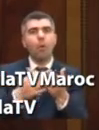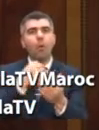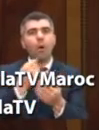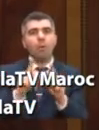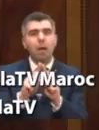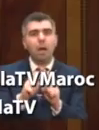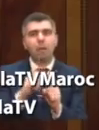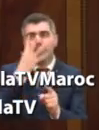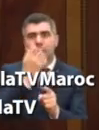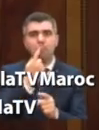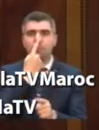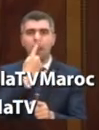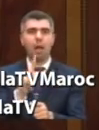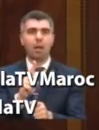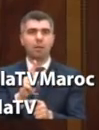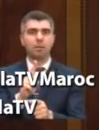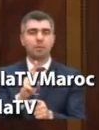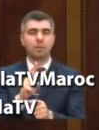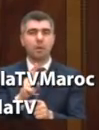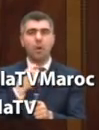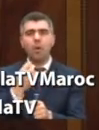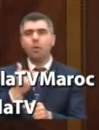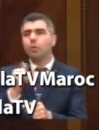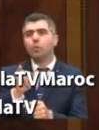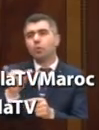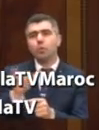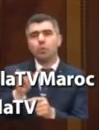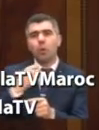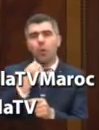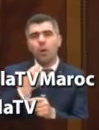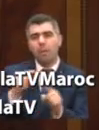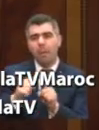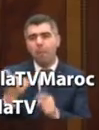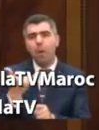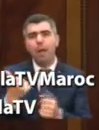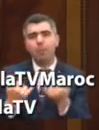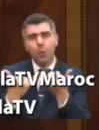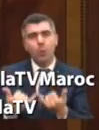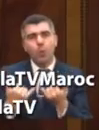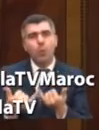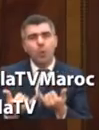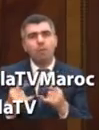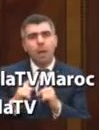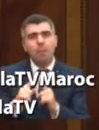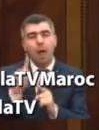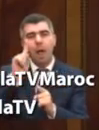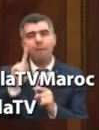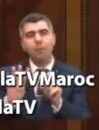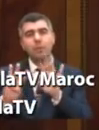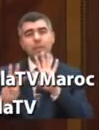التنديد والاستنكار، لكن أين هو المنتظم الدولي؟ ومنذ 67 أكثر من